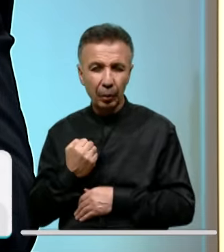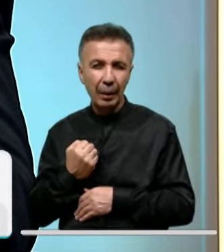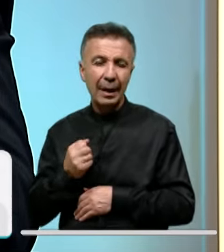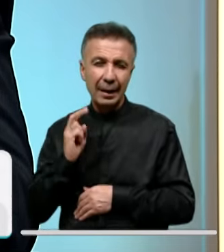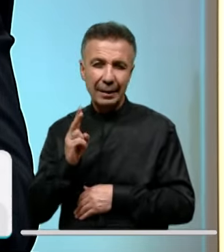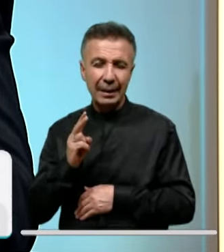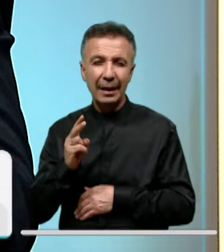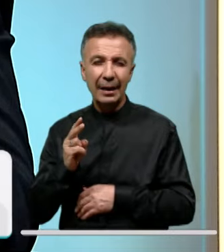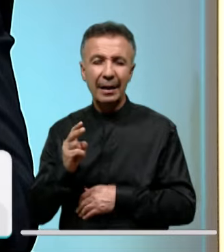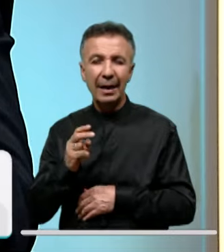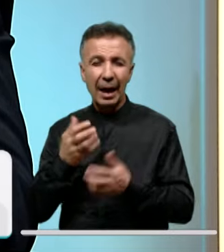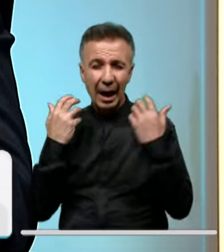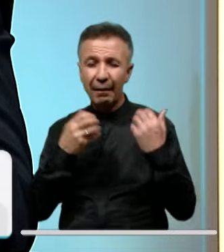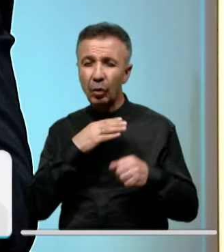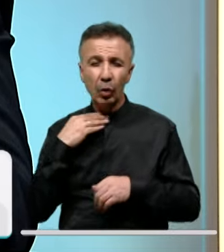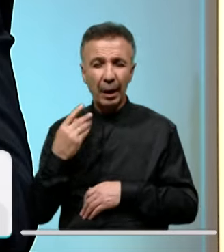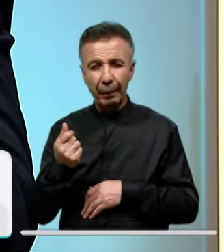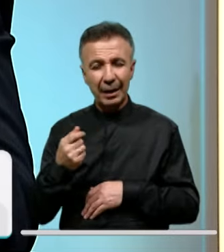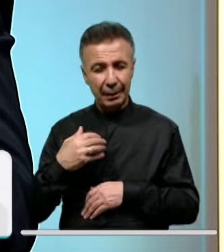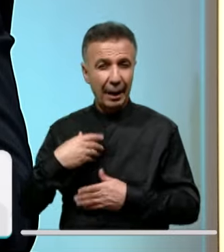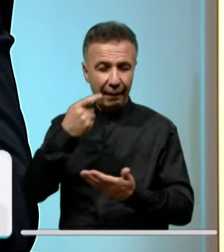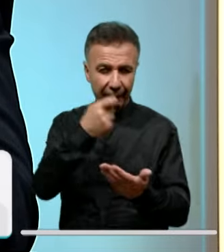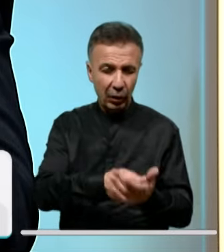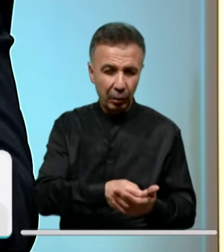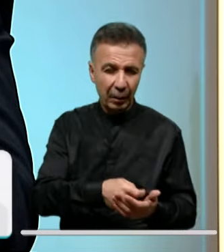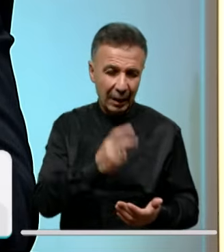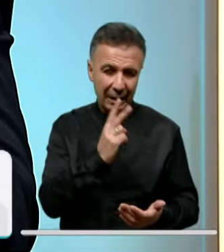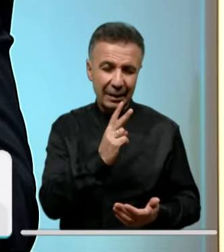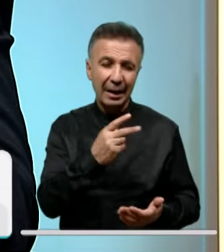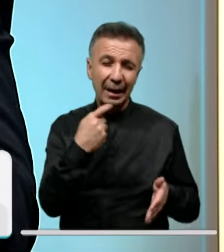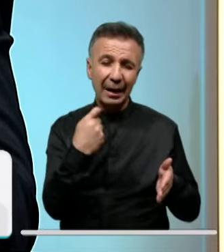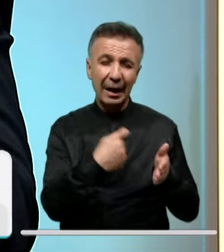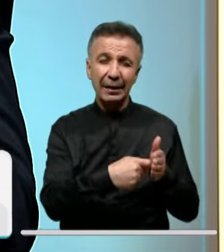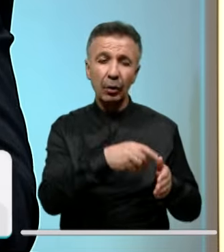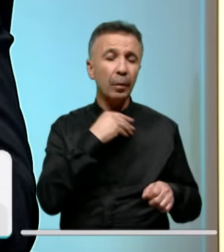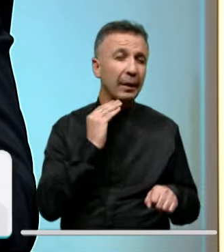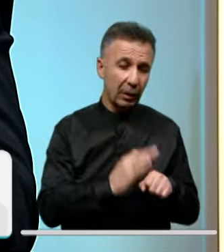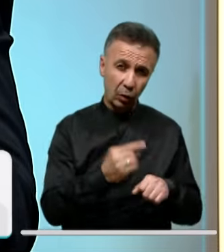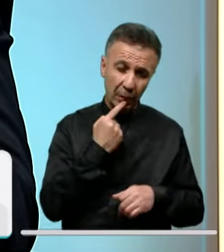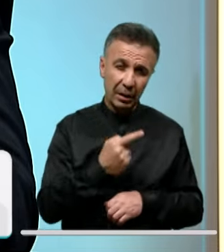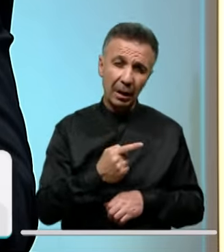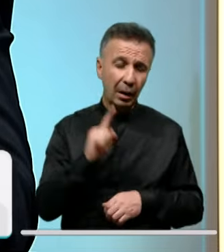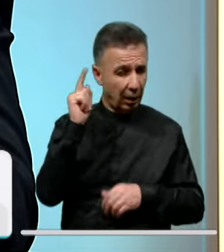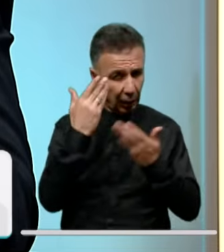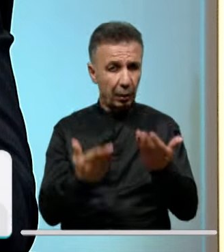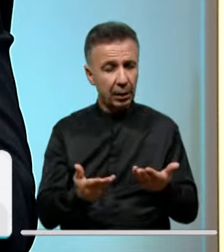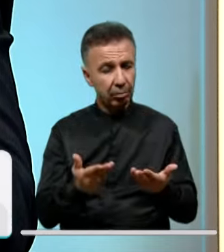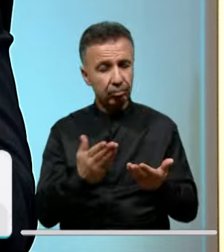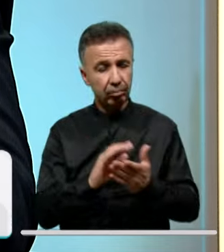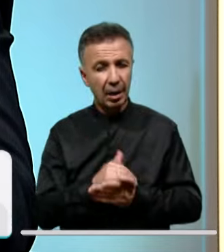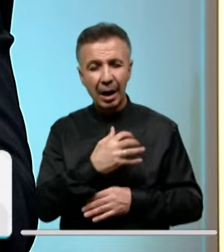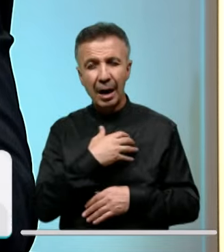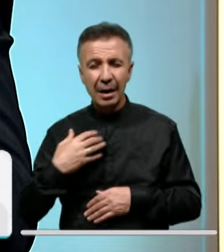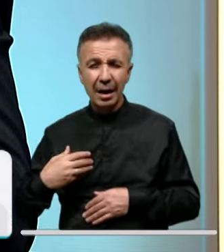kurbanının parasını ben veriyorum ve senin adına bir kurban kesiyorum dese bu geçerlidir annesi